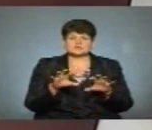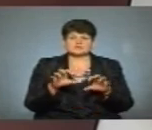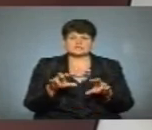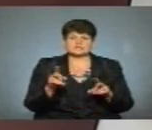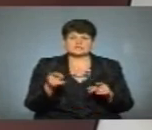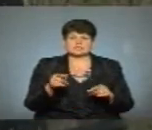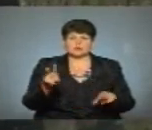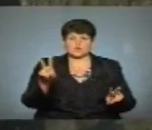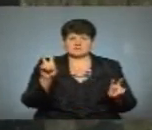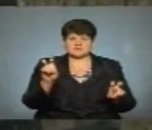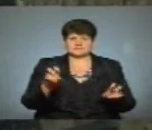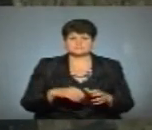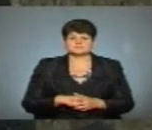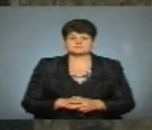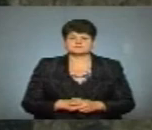Тернопіль».